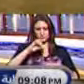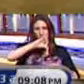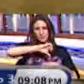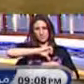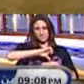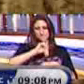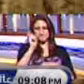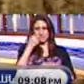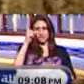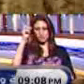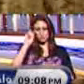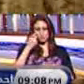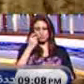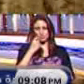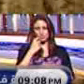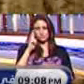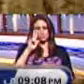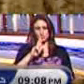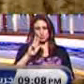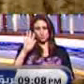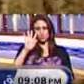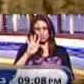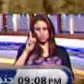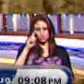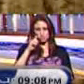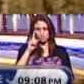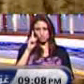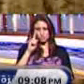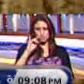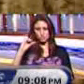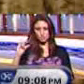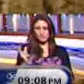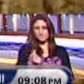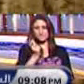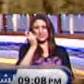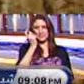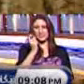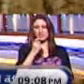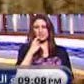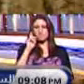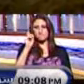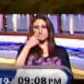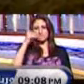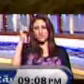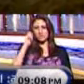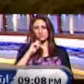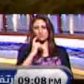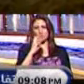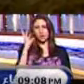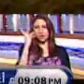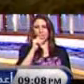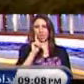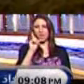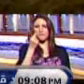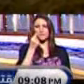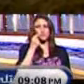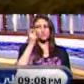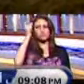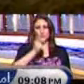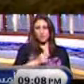دقهليه بتطالب بالانفصال عن محافظه دقهليه لسوء الخدمات وحيث يبلغ عدد سكانها حوالي 15,000 نسمه